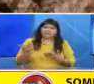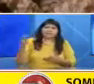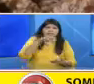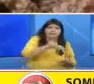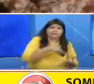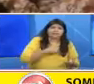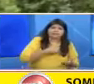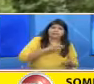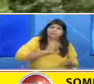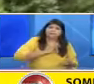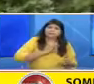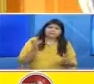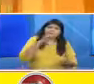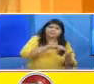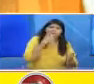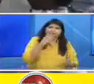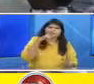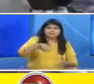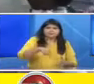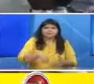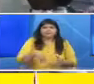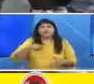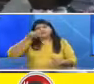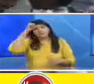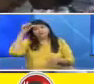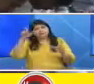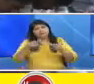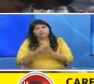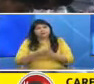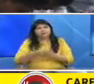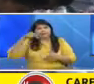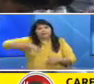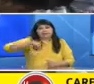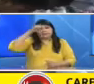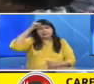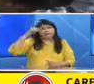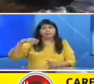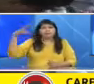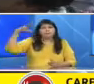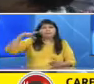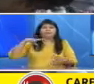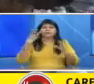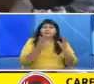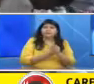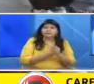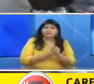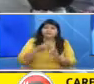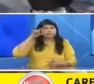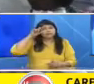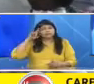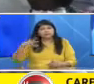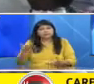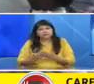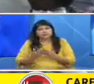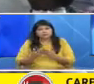आपके परिवार को भी होगा। मेरे प्यारे देशवासियों, भारत में पर्यावरण की केयर और कंसर्न,